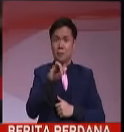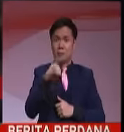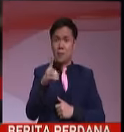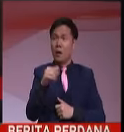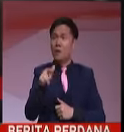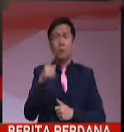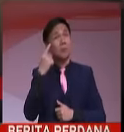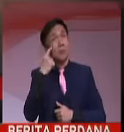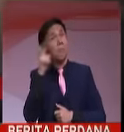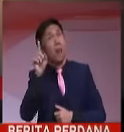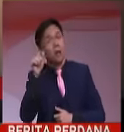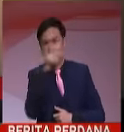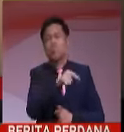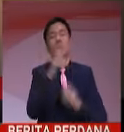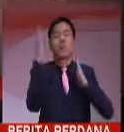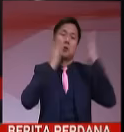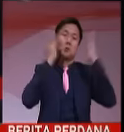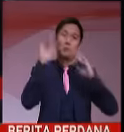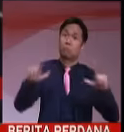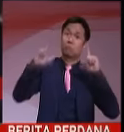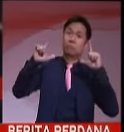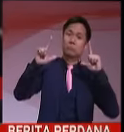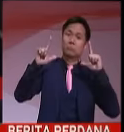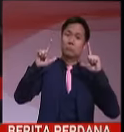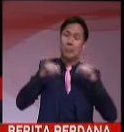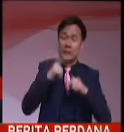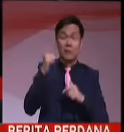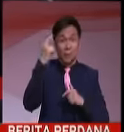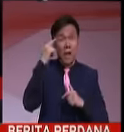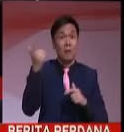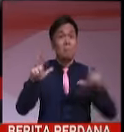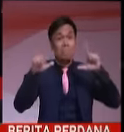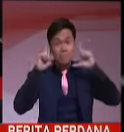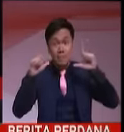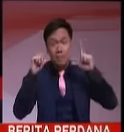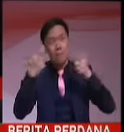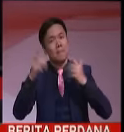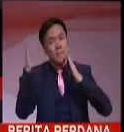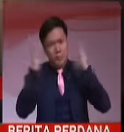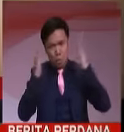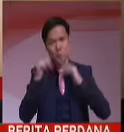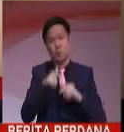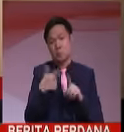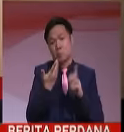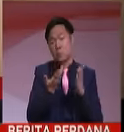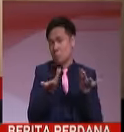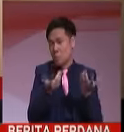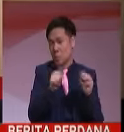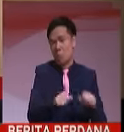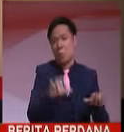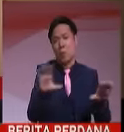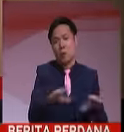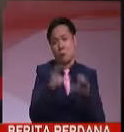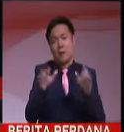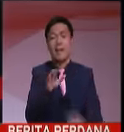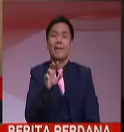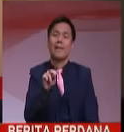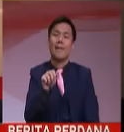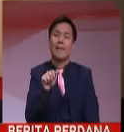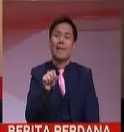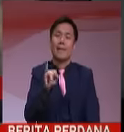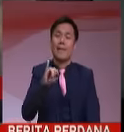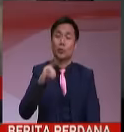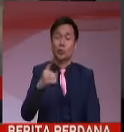berkiblat kepada manusia jadi semuanya kita angkat Malaysia melalui nasyid sewaktu Huawei mereka tidak akan buat Anugerah atau